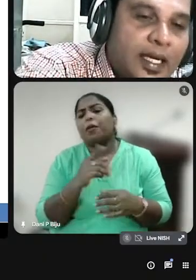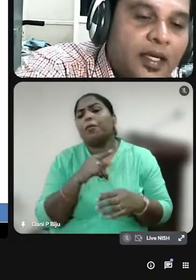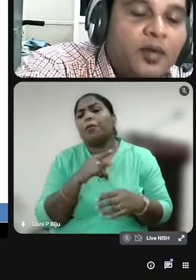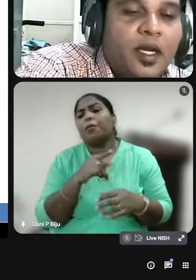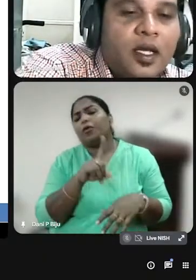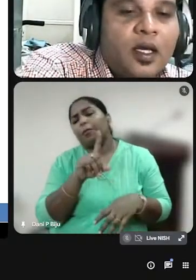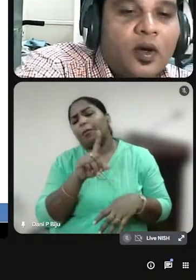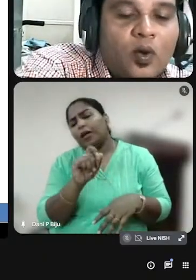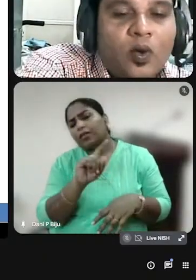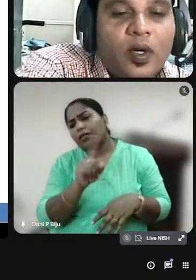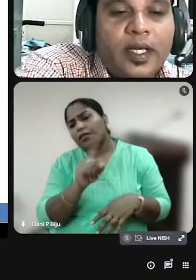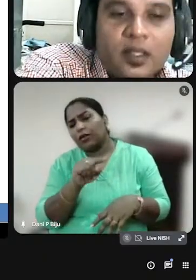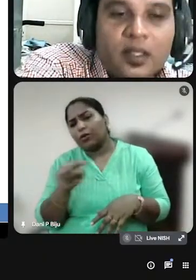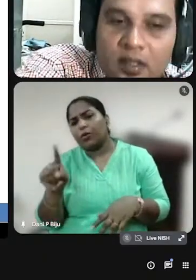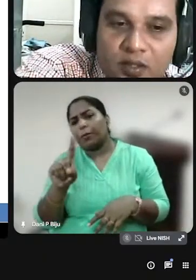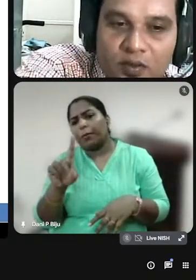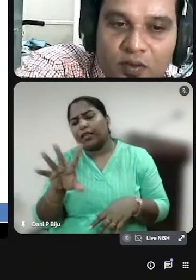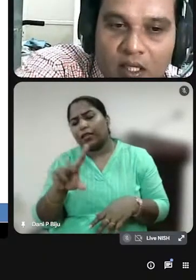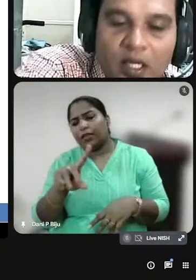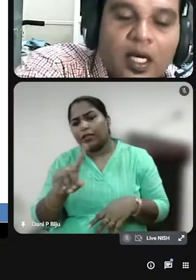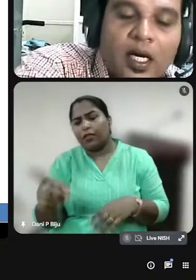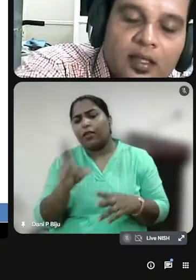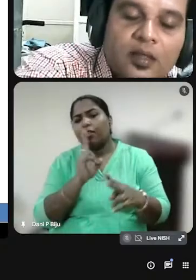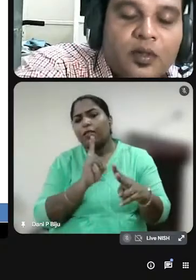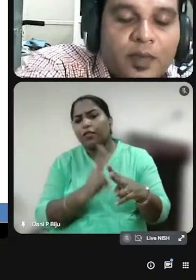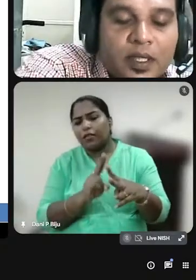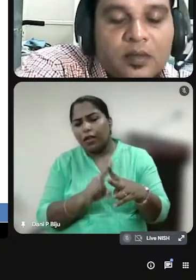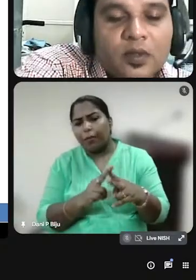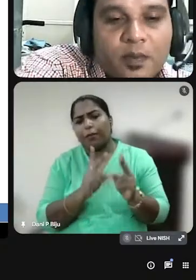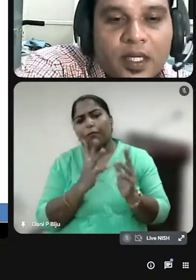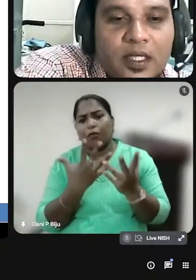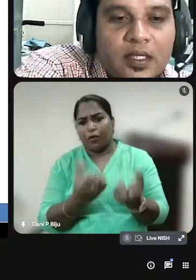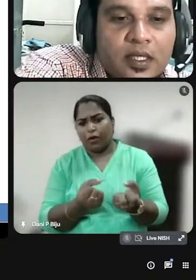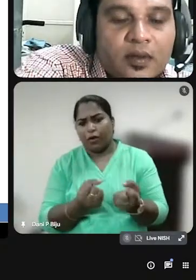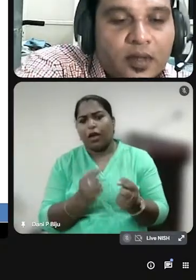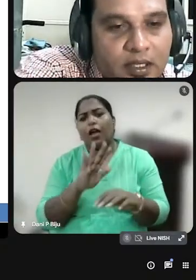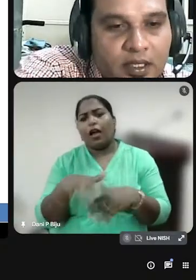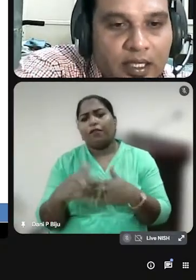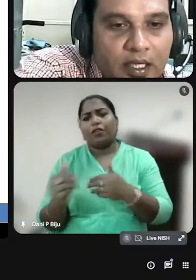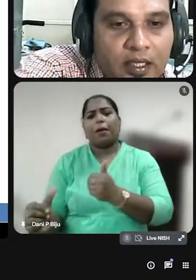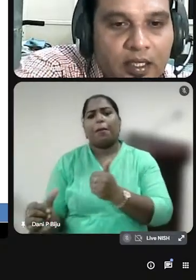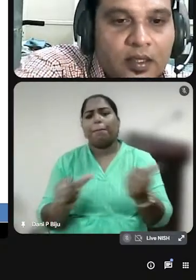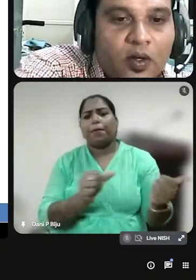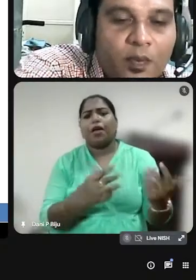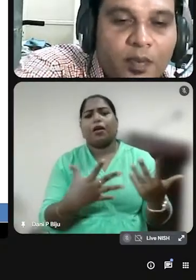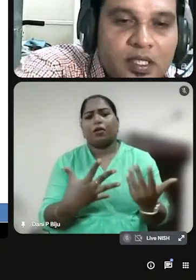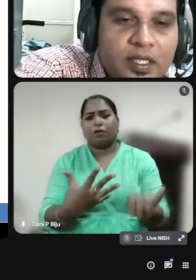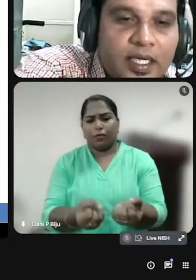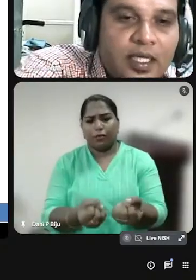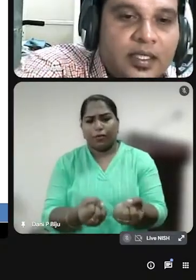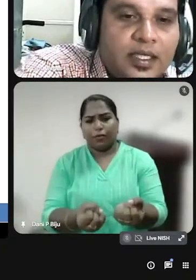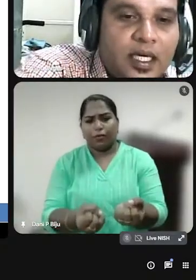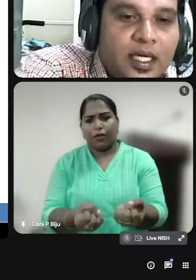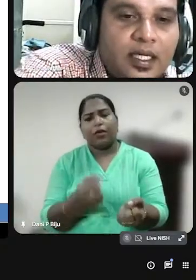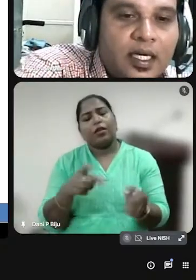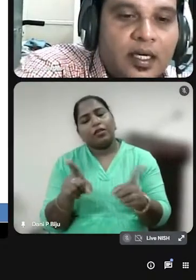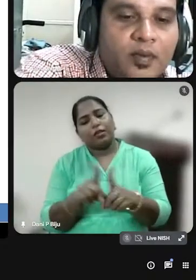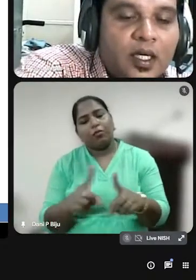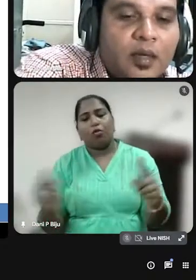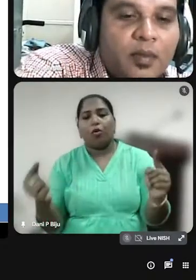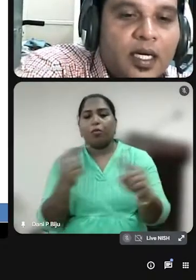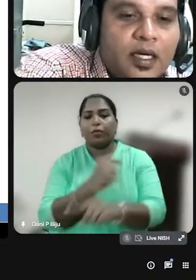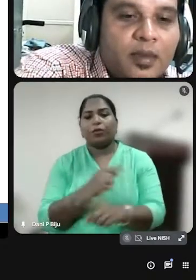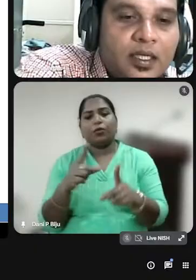15 സെക്കൻഡ് വരെ ഹോൾഡ് ചെയ്തിട്ട് തിരിച്ചു വരിക. അത് ഒരു 10 മുതൽ 15 തവണ വരെ ചെയ്യും. ഇത് ഓപ്പോസിറ്റ് സൈഡിൽ ചെയ്യും. അത്